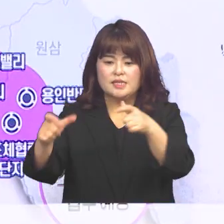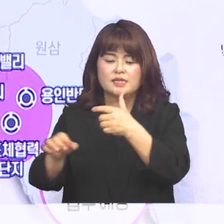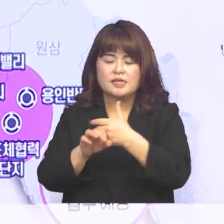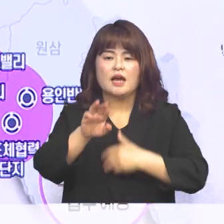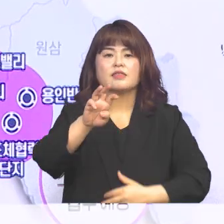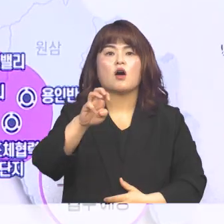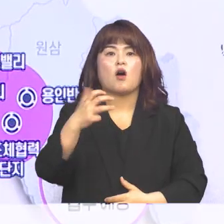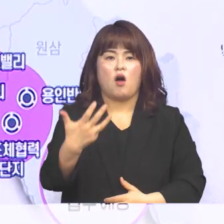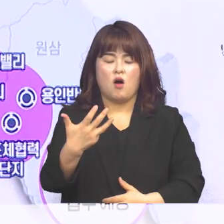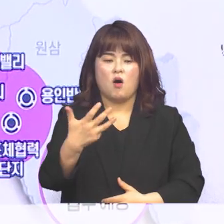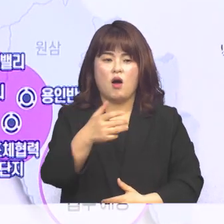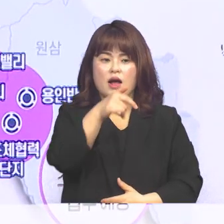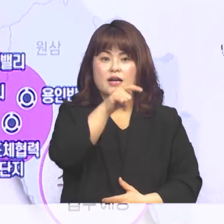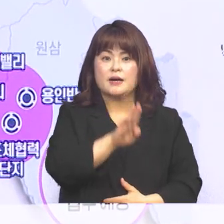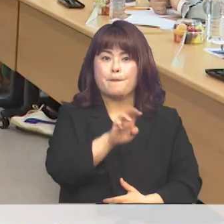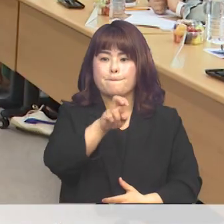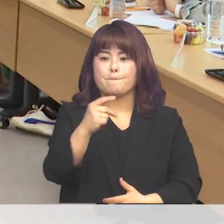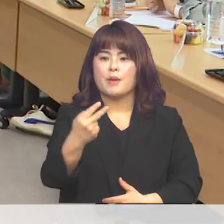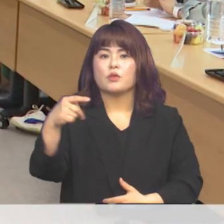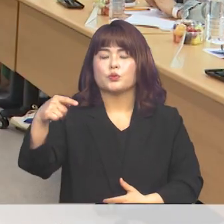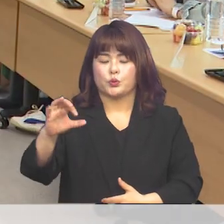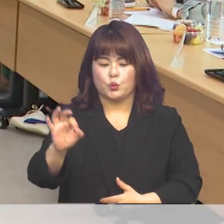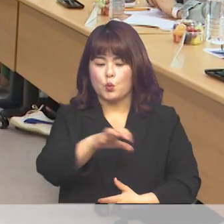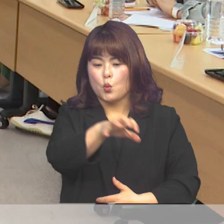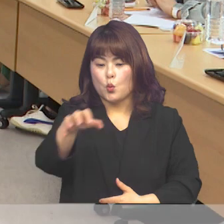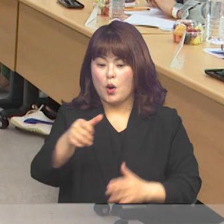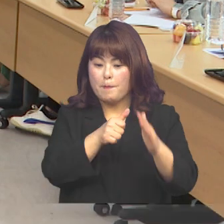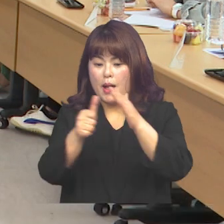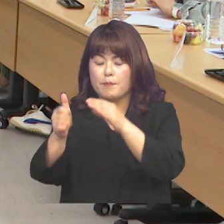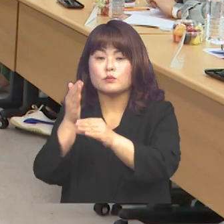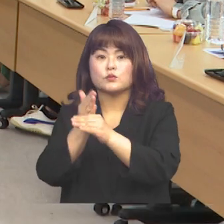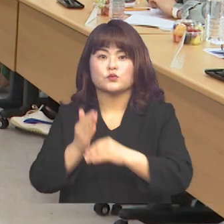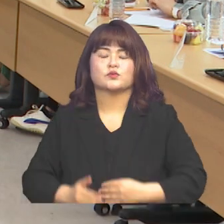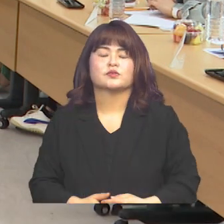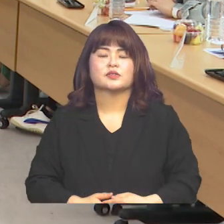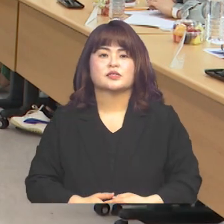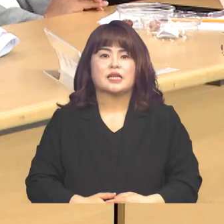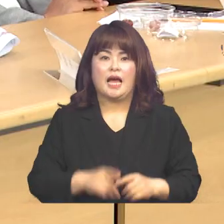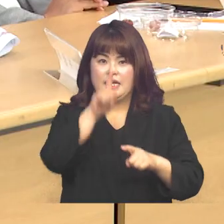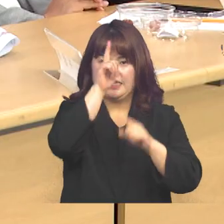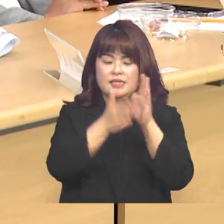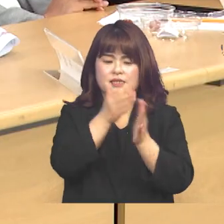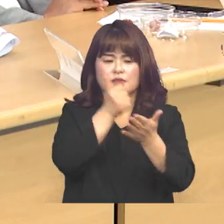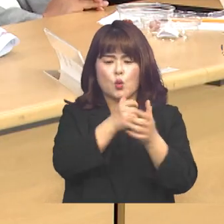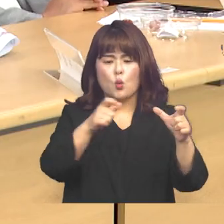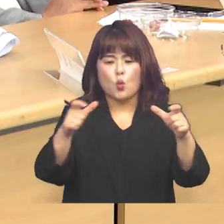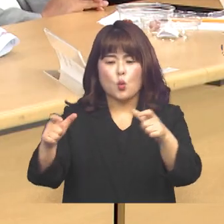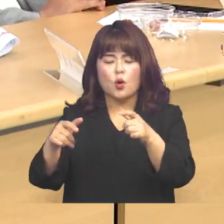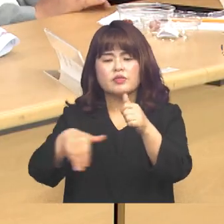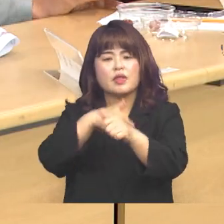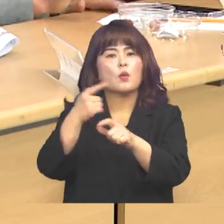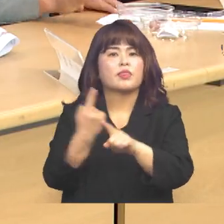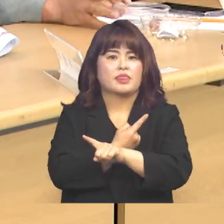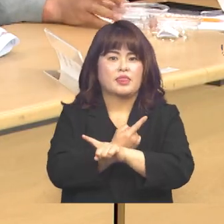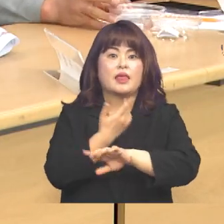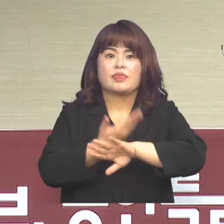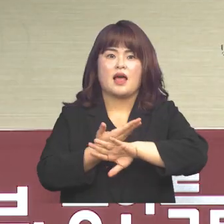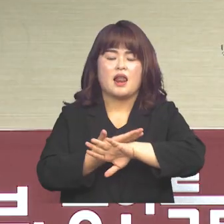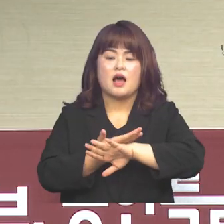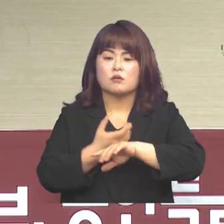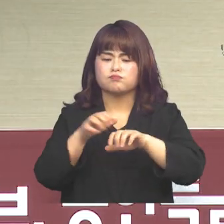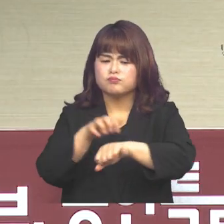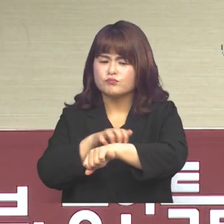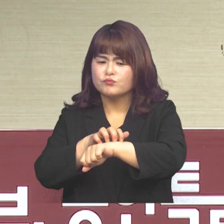내 38개 읍면동을 순회하고 방문하고 있습니다. 이 시장은 지역 곳곳의 사정이 다르고